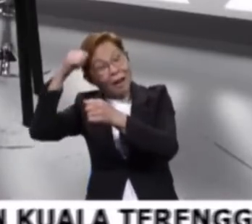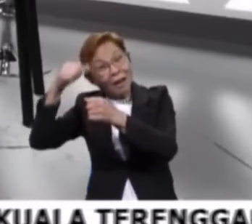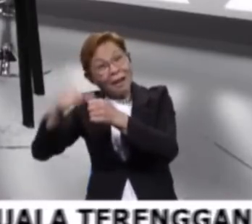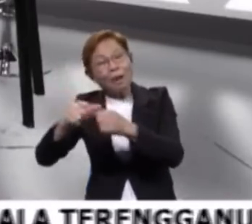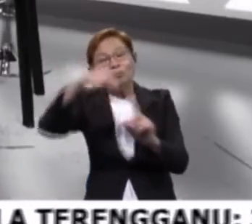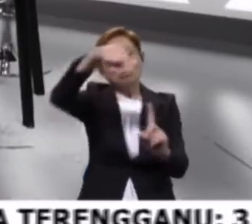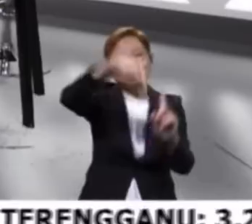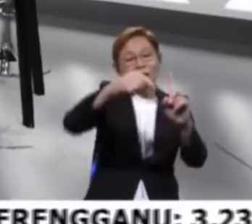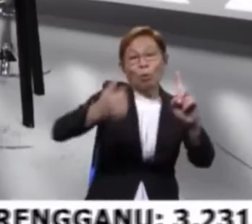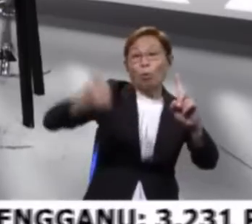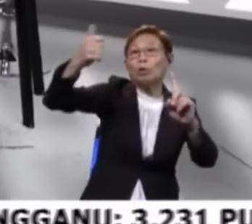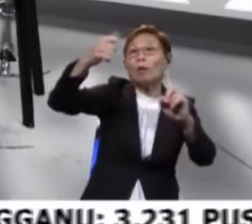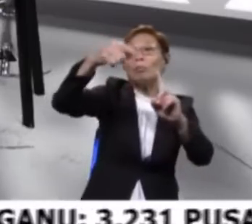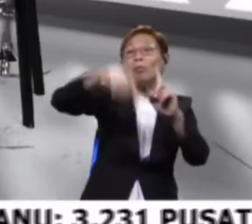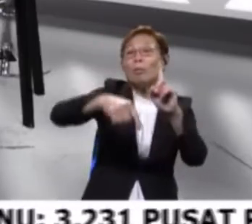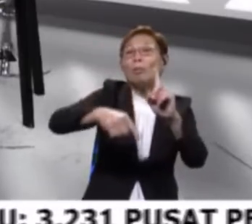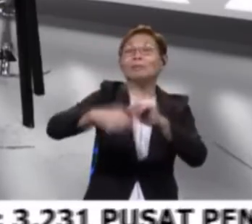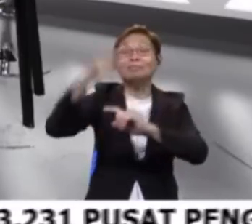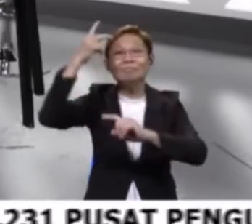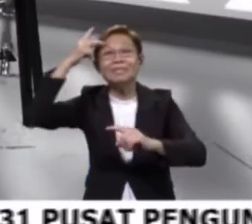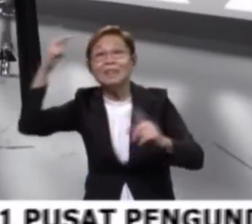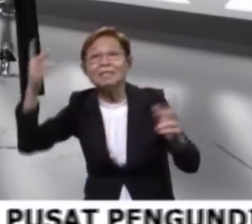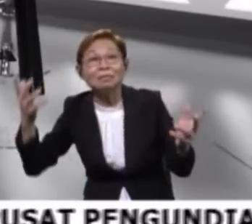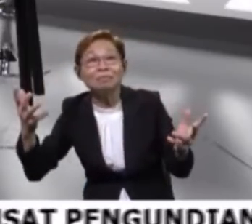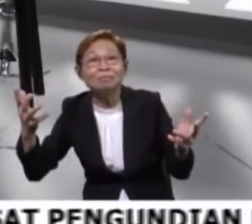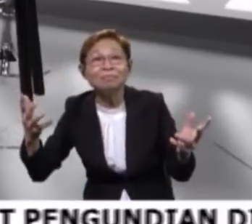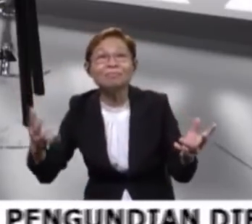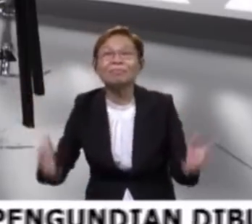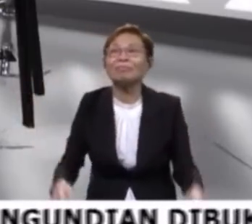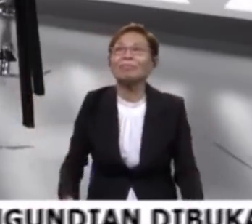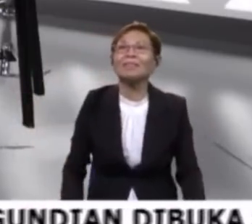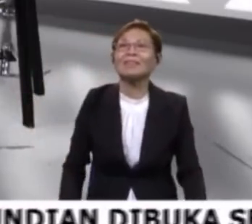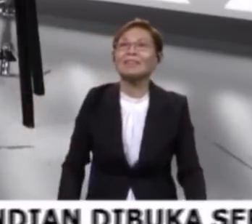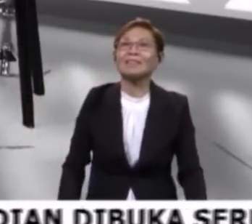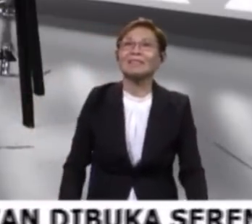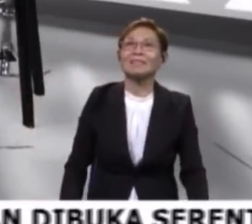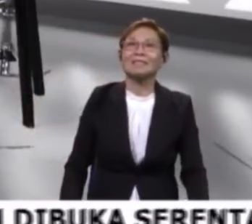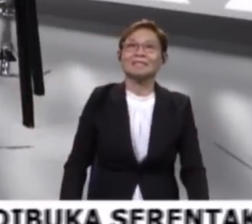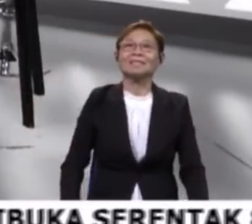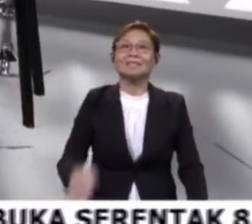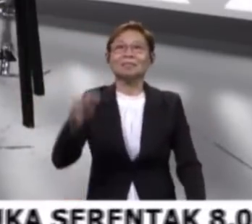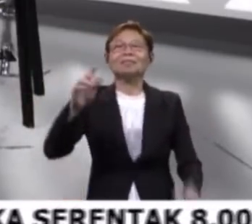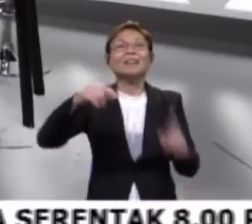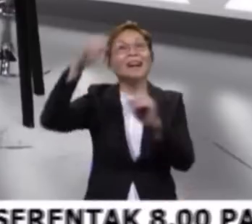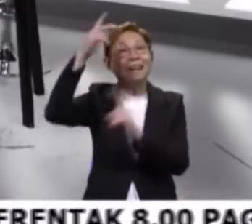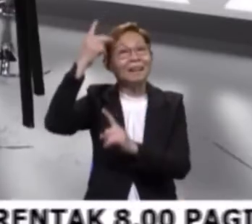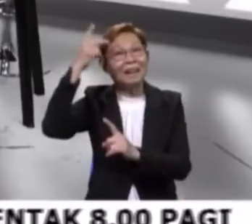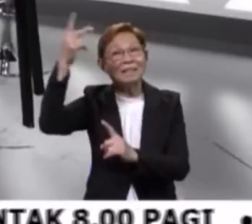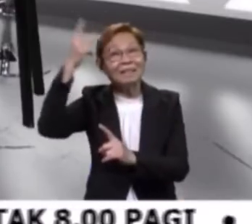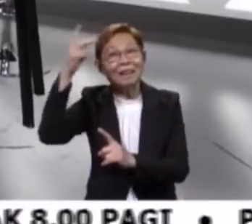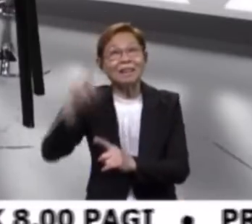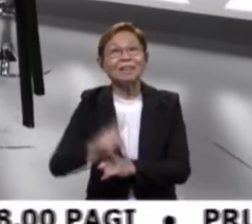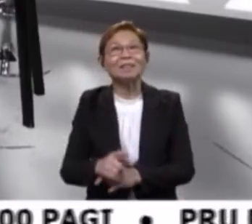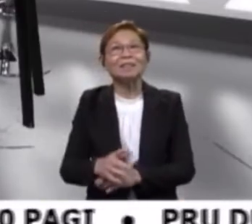data-data utama di negeri Klaten di belakang